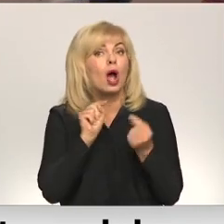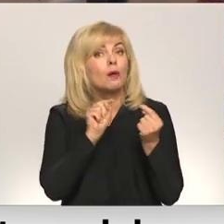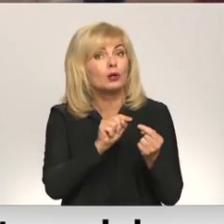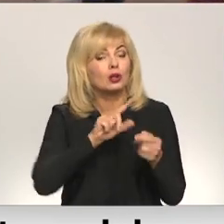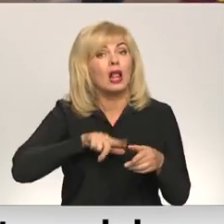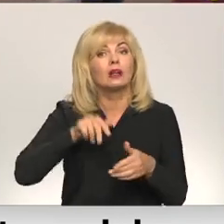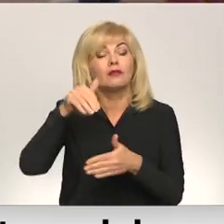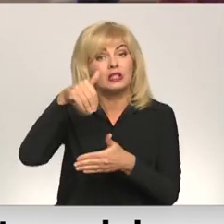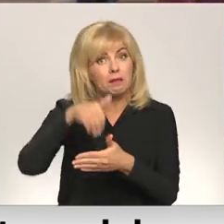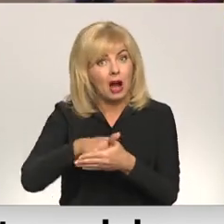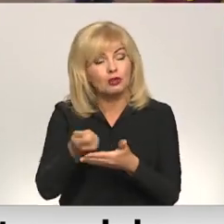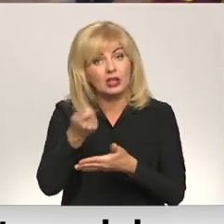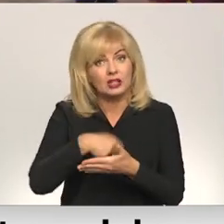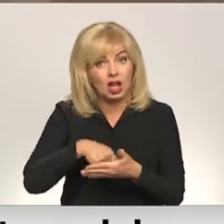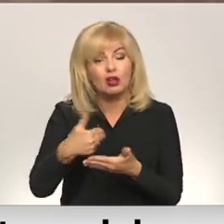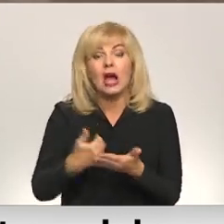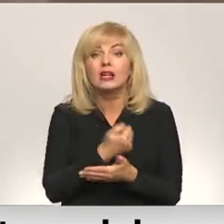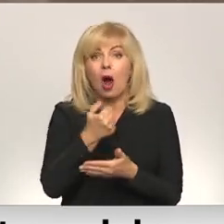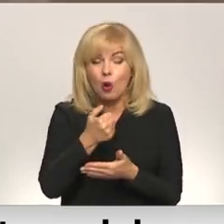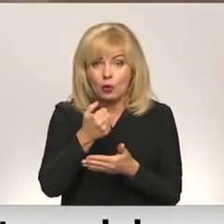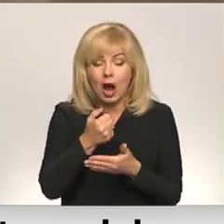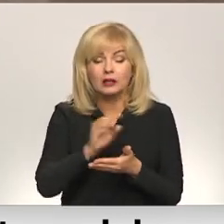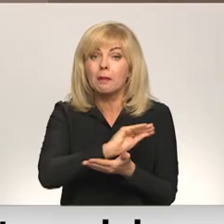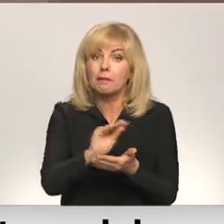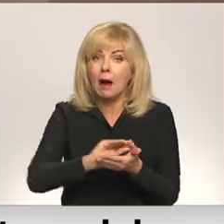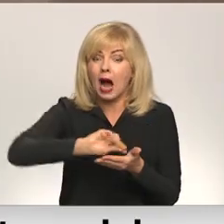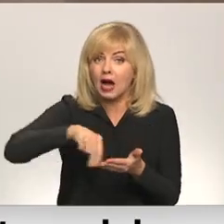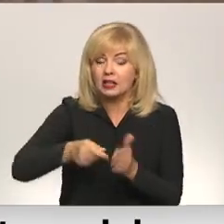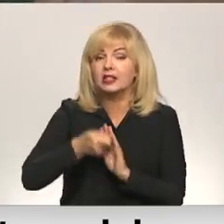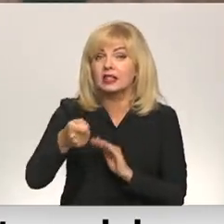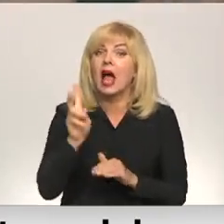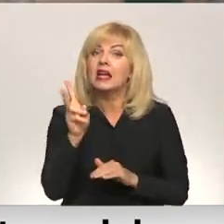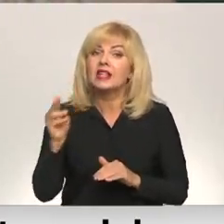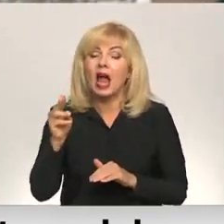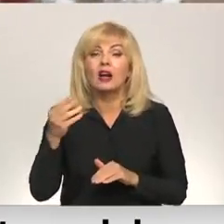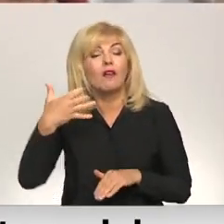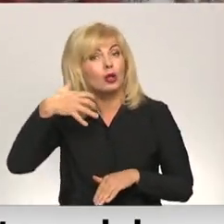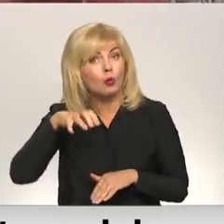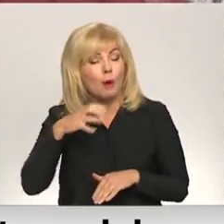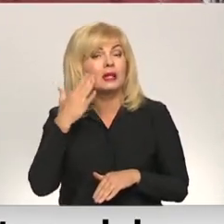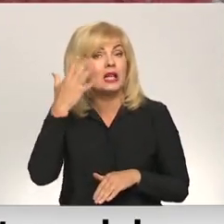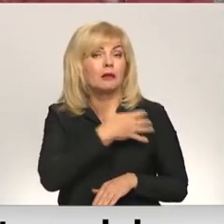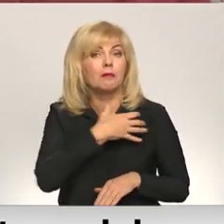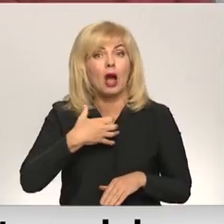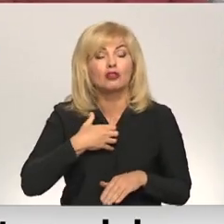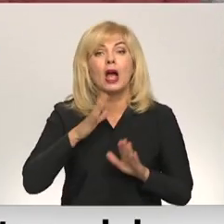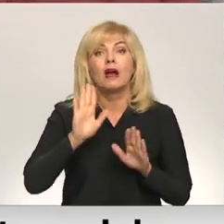nodaļas slēgšanu. Pēc jaunā gada savāktie paraksti tikšot iesniegti Ķekavas novada domē ar cerību, ka pašvaldība